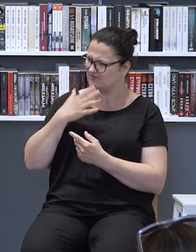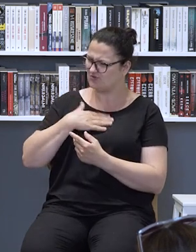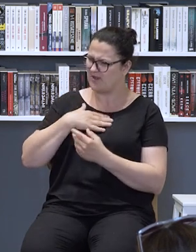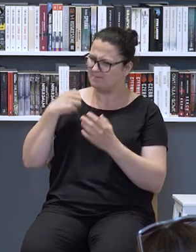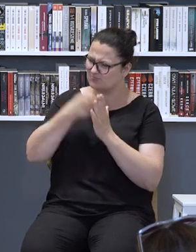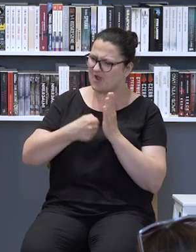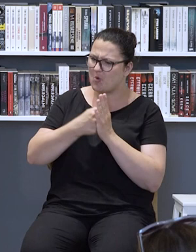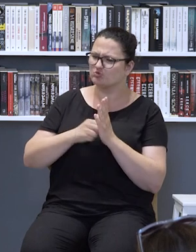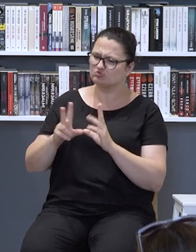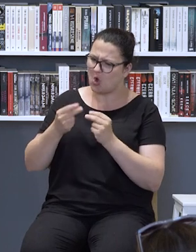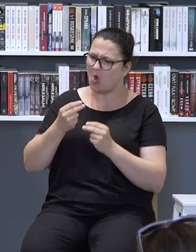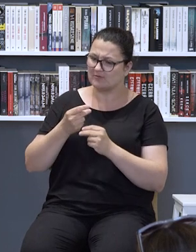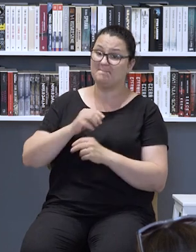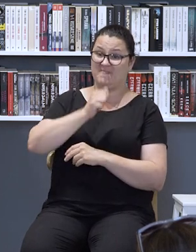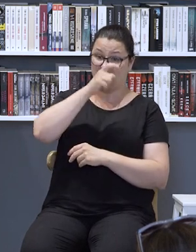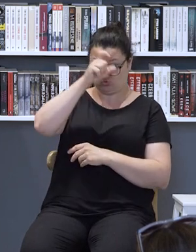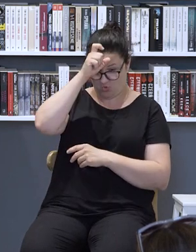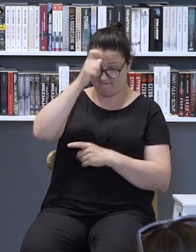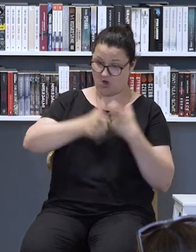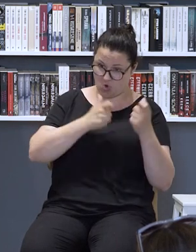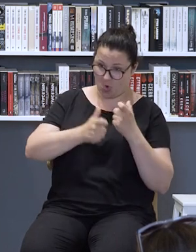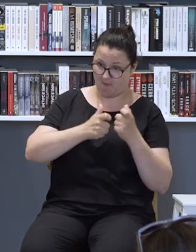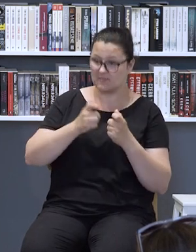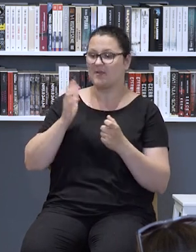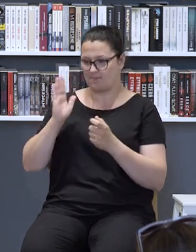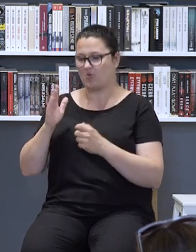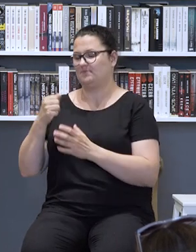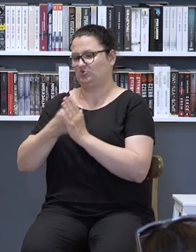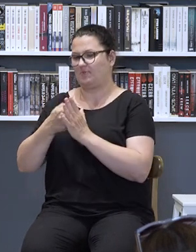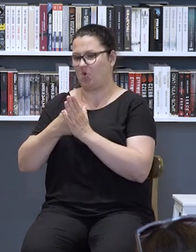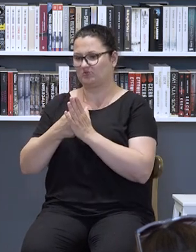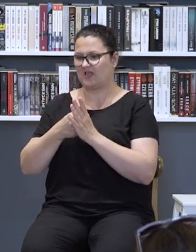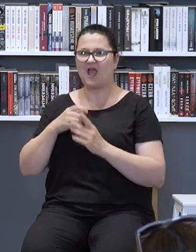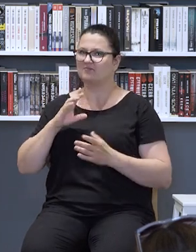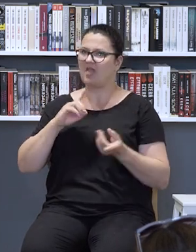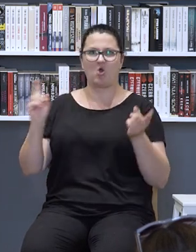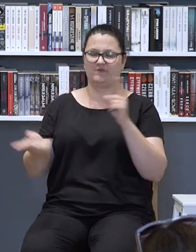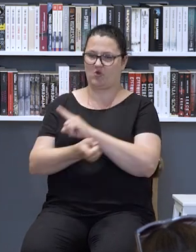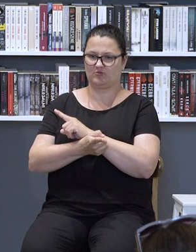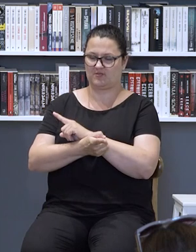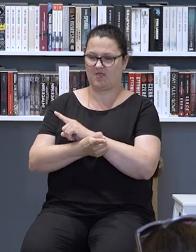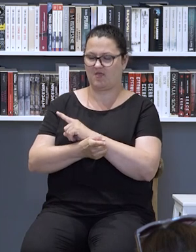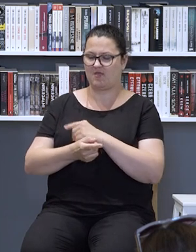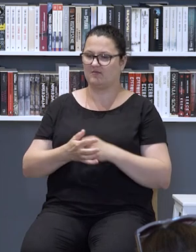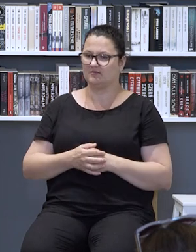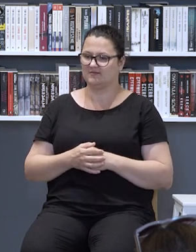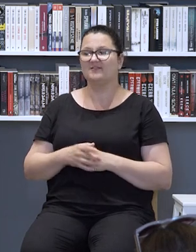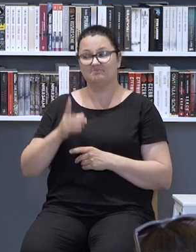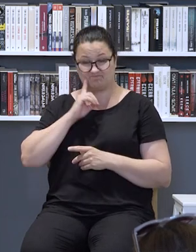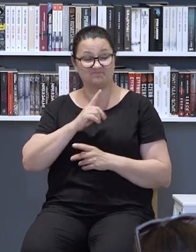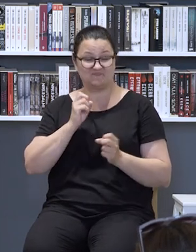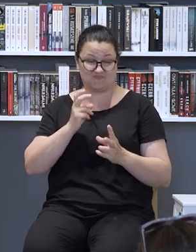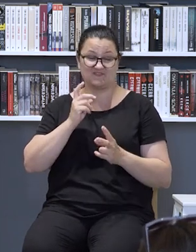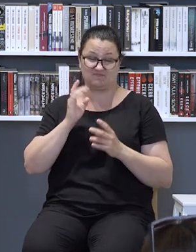jest konsekwencją ludzkich działań, a nie przyczyną ich. Bardzo słusznie, tak. Bo, nie, przepraszam bardzo,